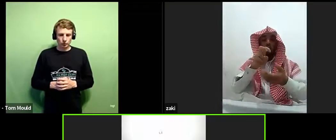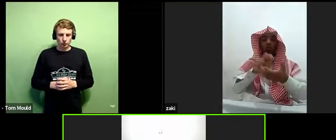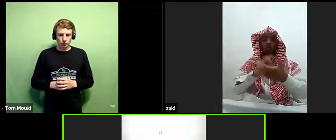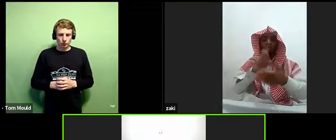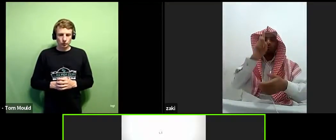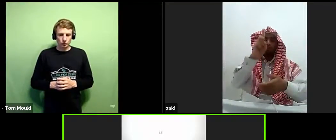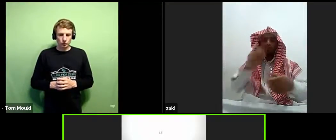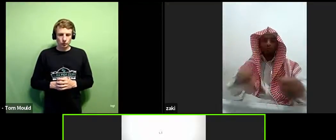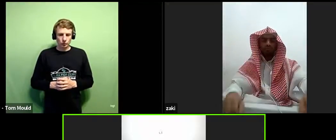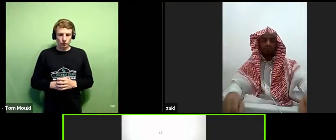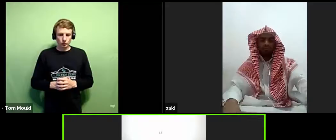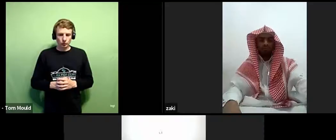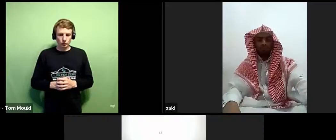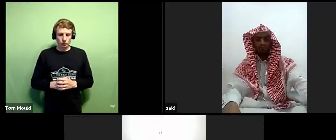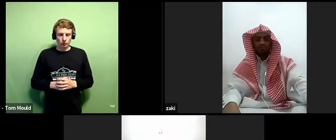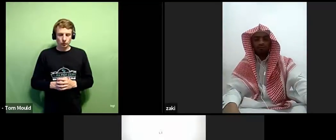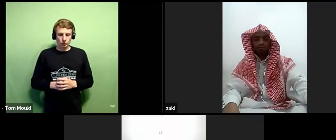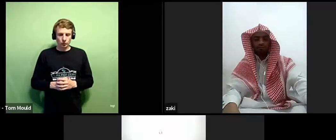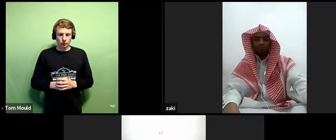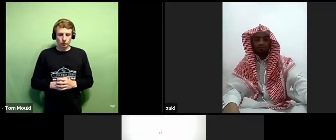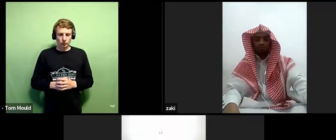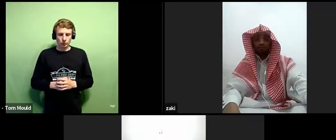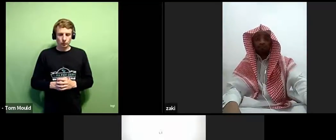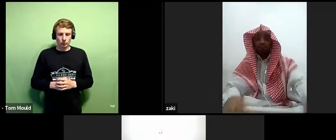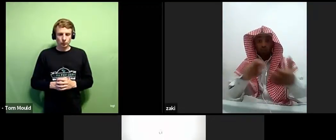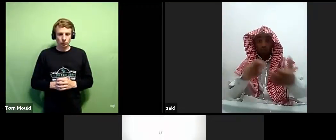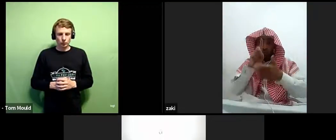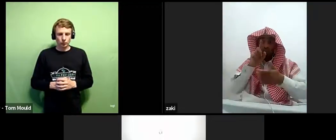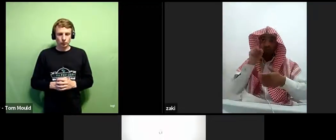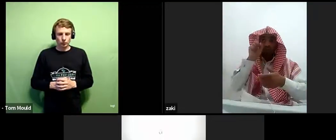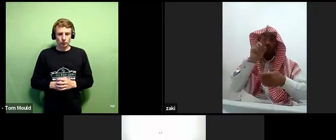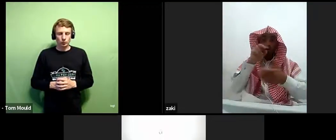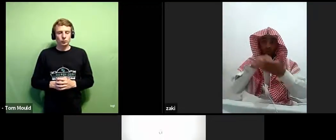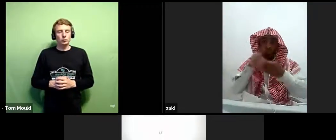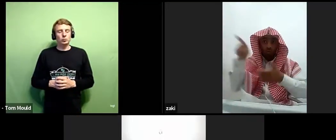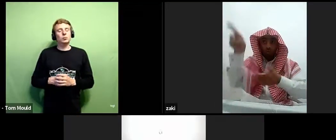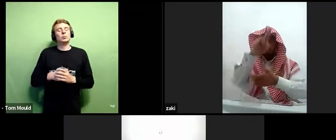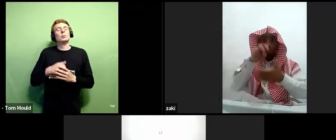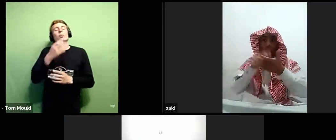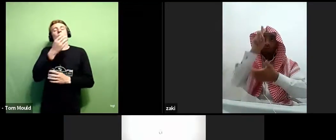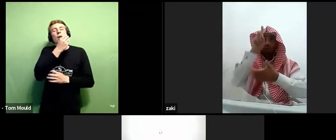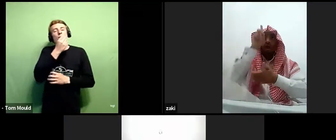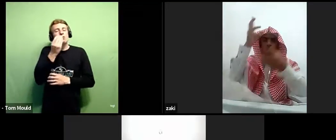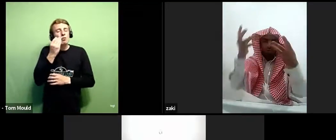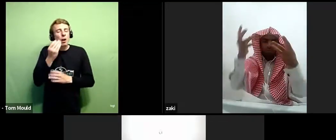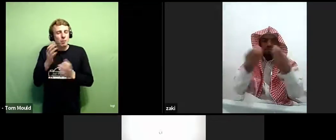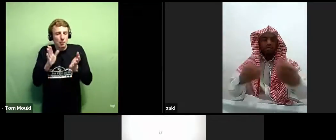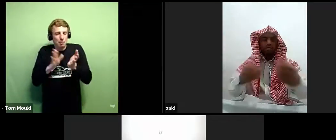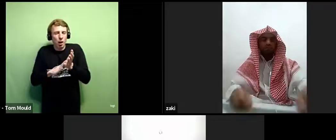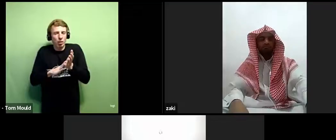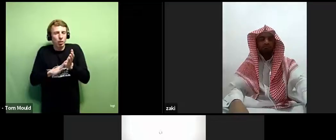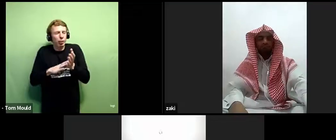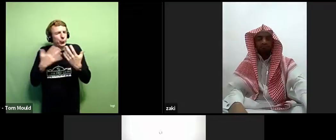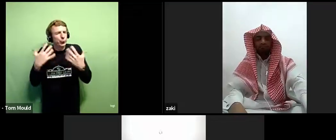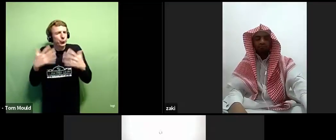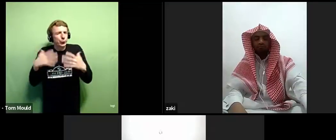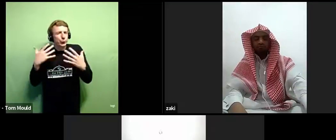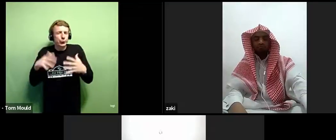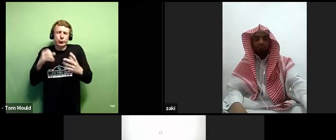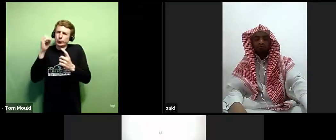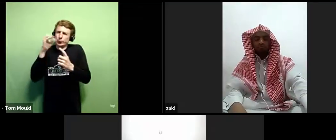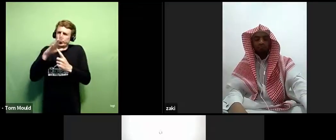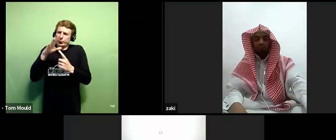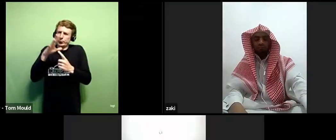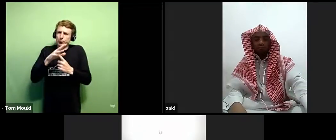المتقين. The sacred month is for the sacred month, and for the prohibited things